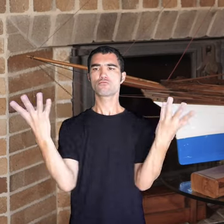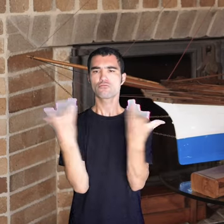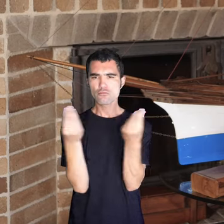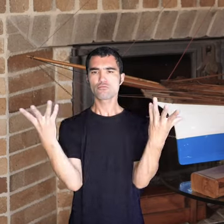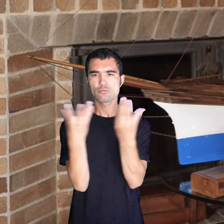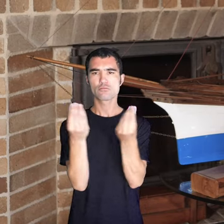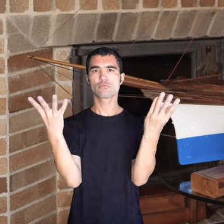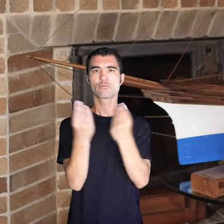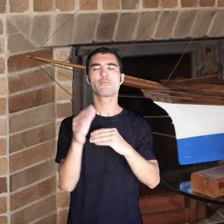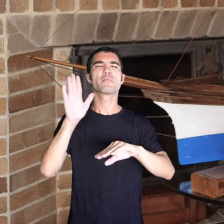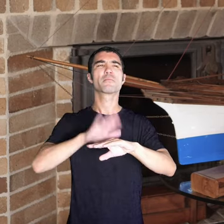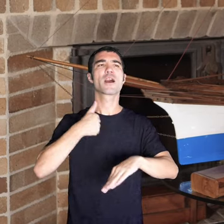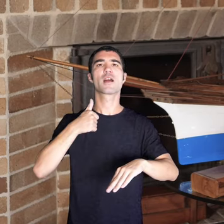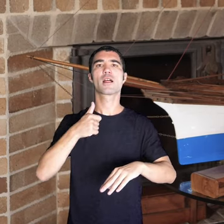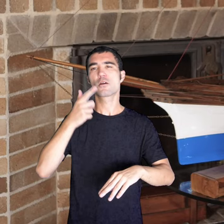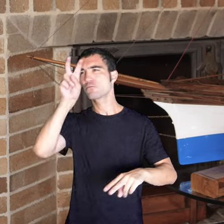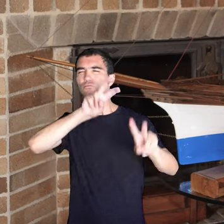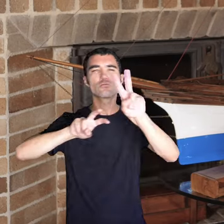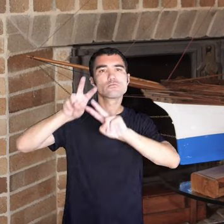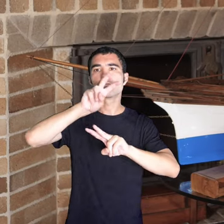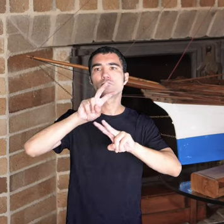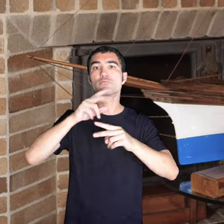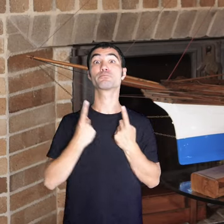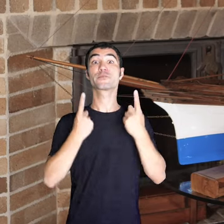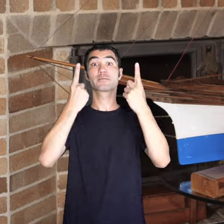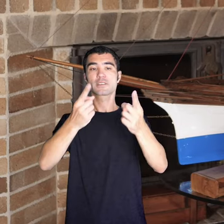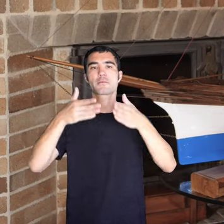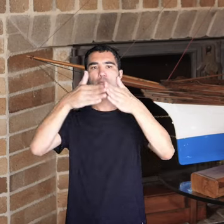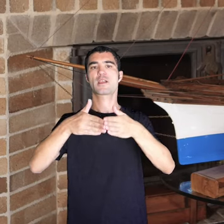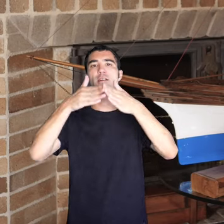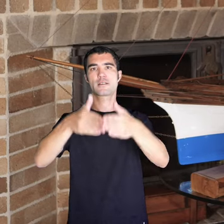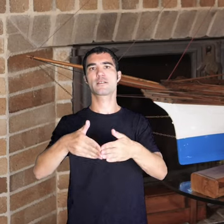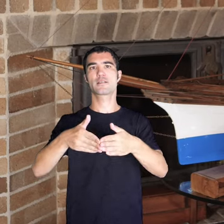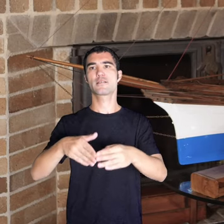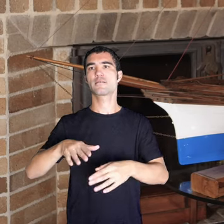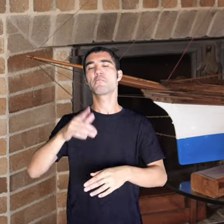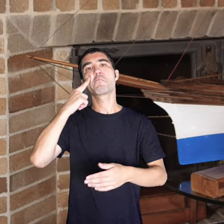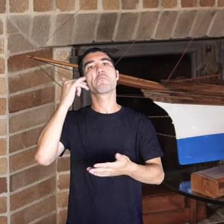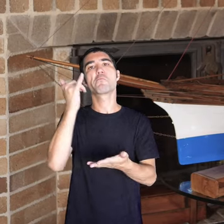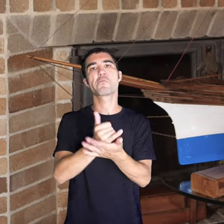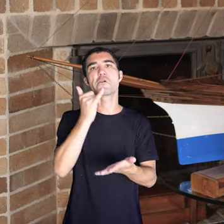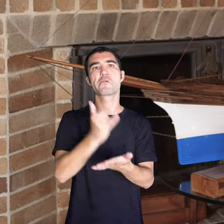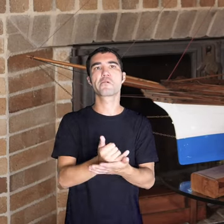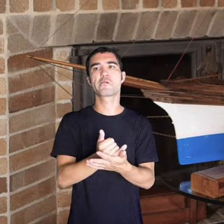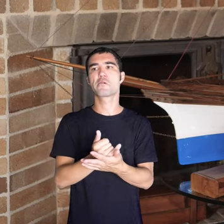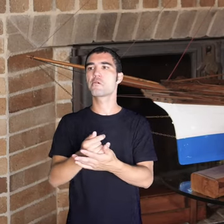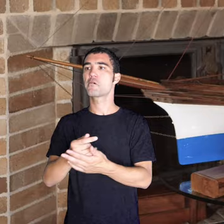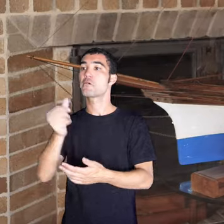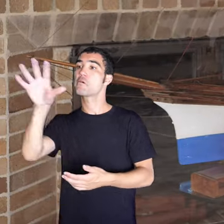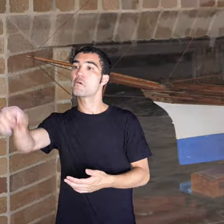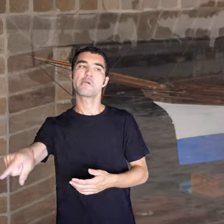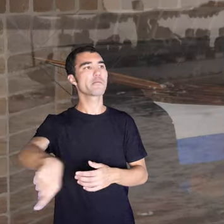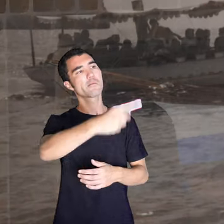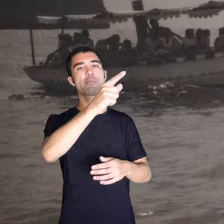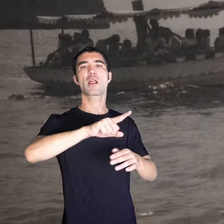s'ajuntaren per comprar una primera barca per provar de dedicar-la a fer